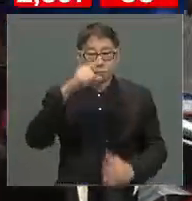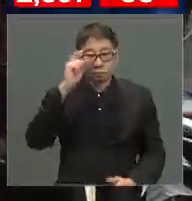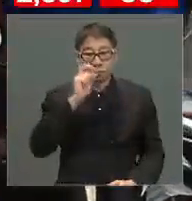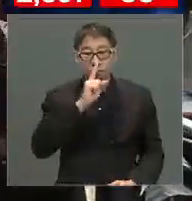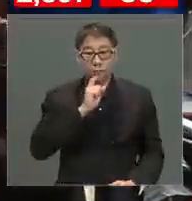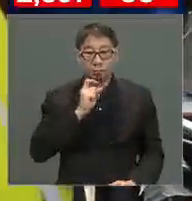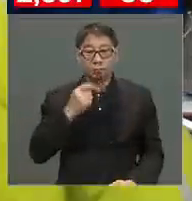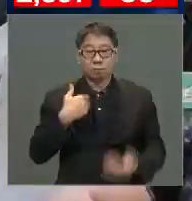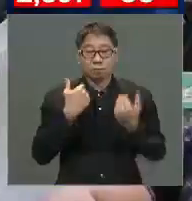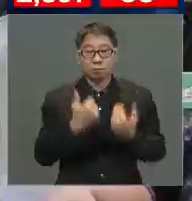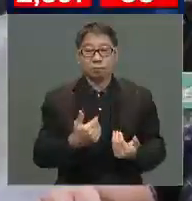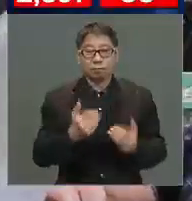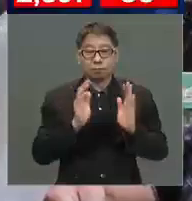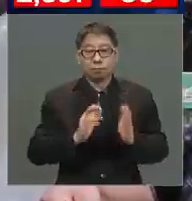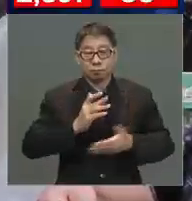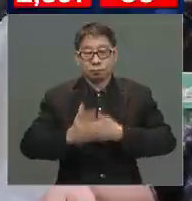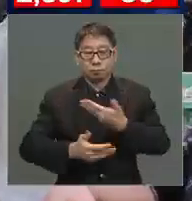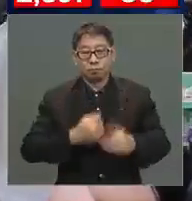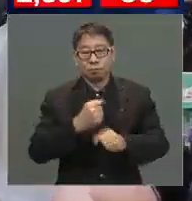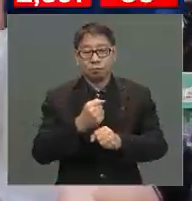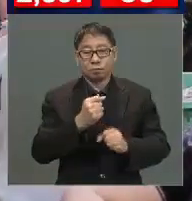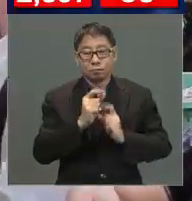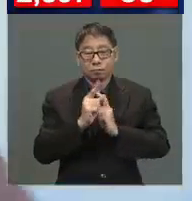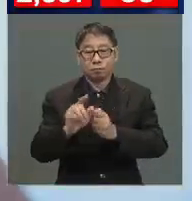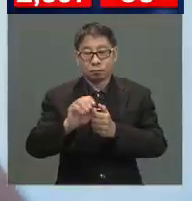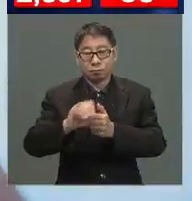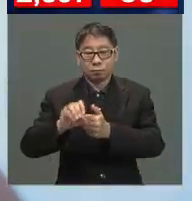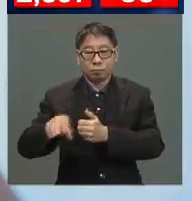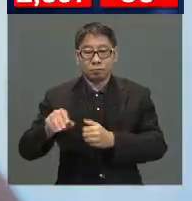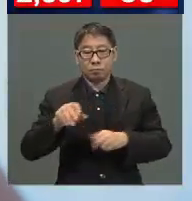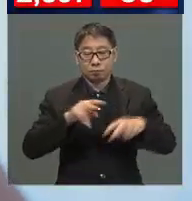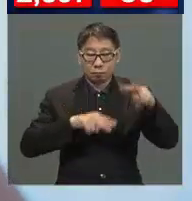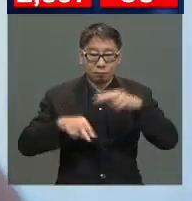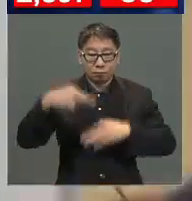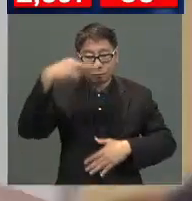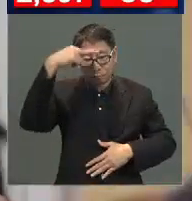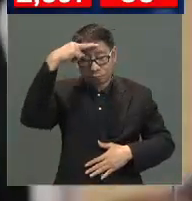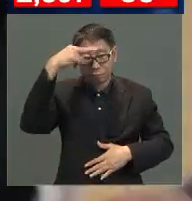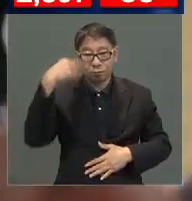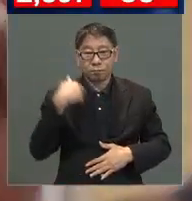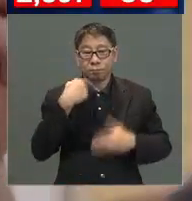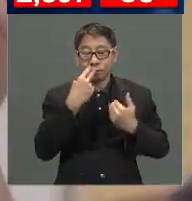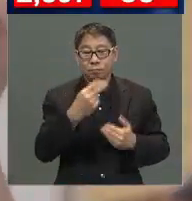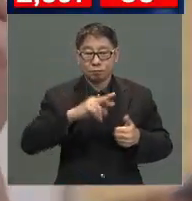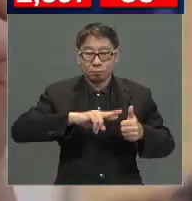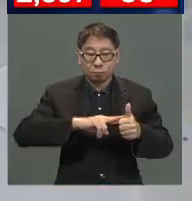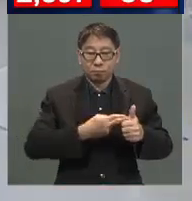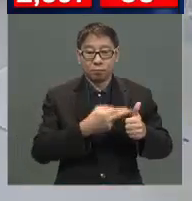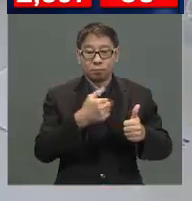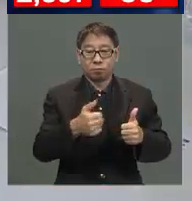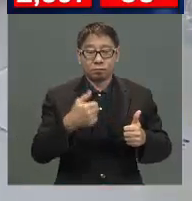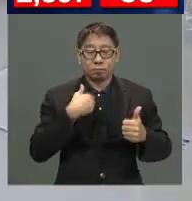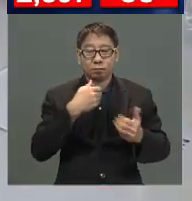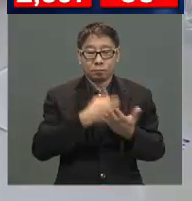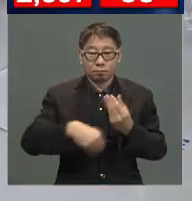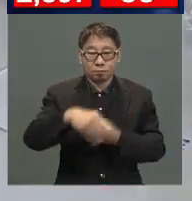ก็วันอาทิตย์โดยให้ผู้ขายปฏิบัติตามคำแนะนำในการควบคุมโรคถือเป็นสัญญาณที่ดีในการเริ่มต้นในแง่